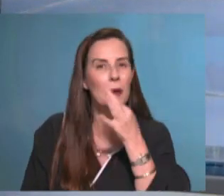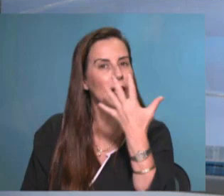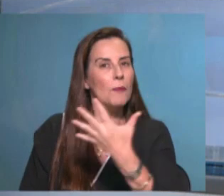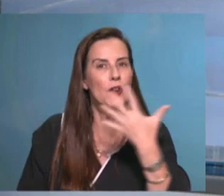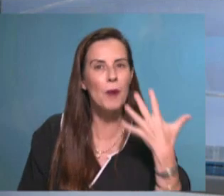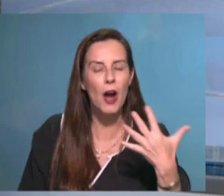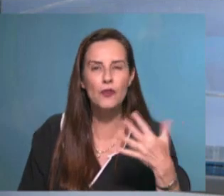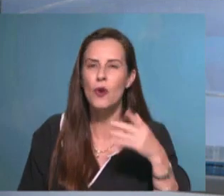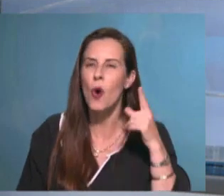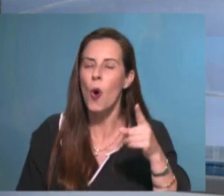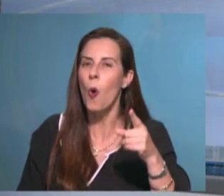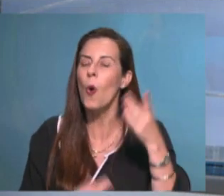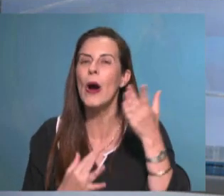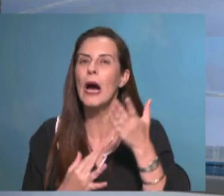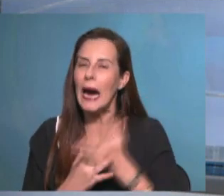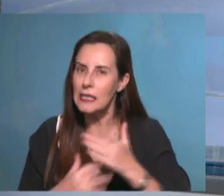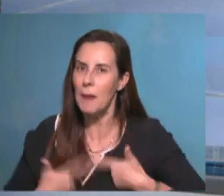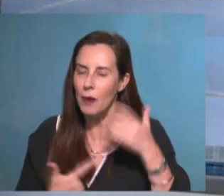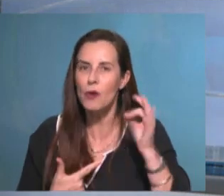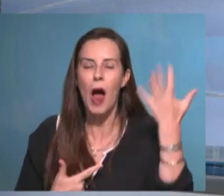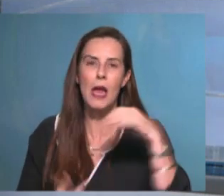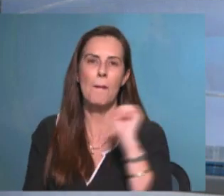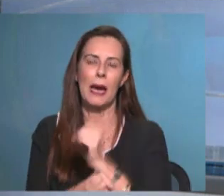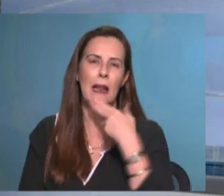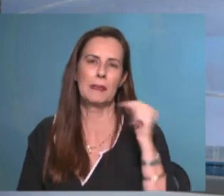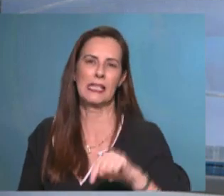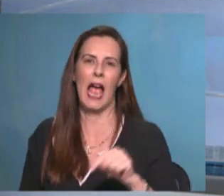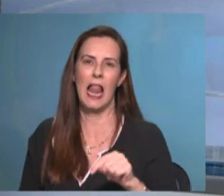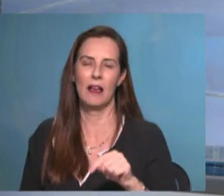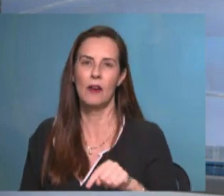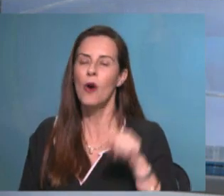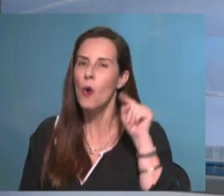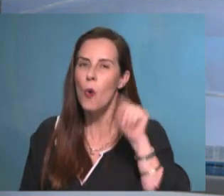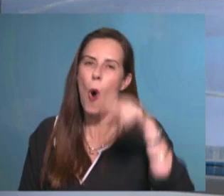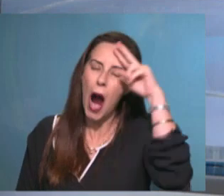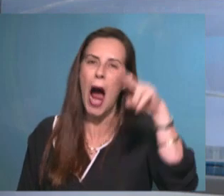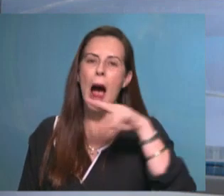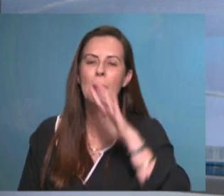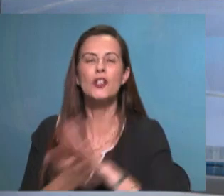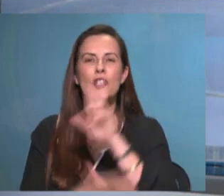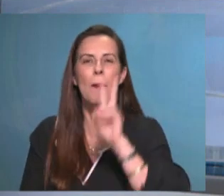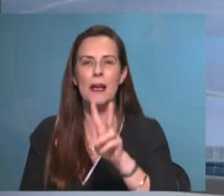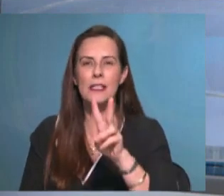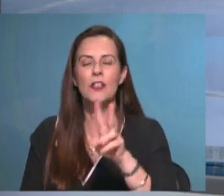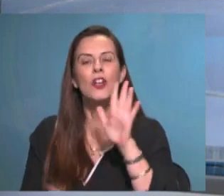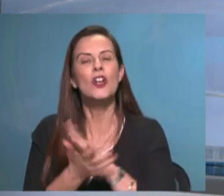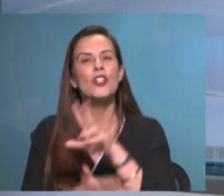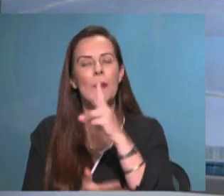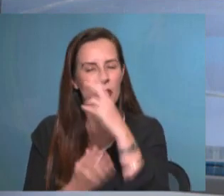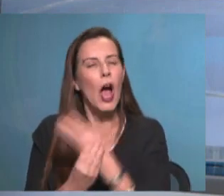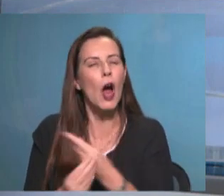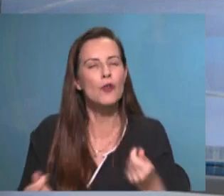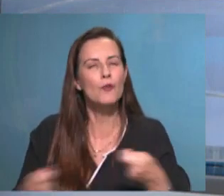55 וכמחצית משנות חייו בילה בכלא הישראלי. הוא מכונה האבא של ה-12 על שם 12 חשודים